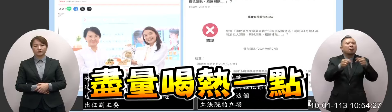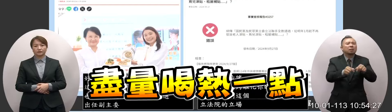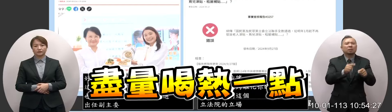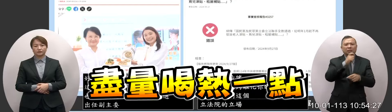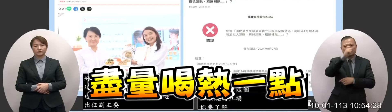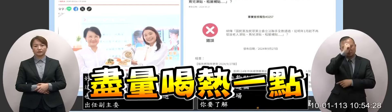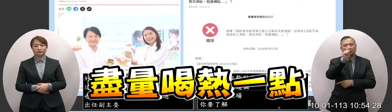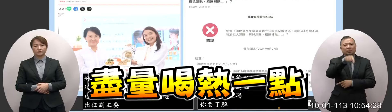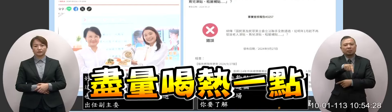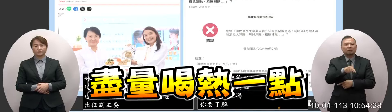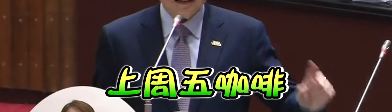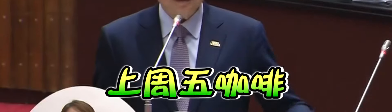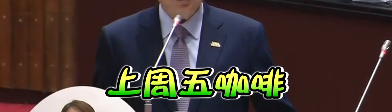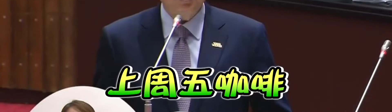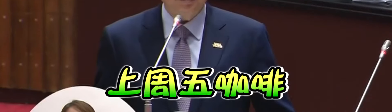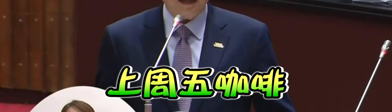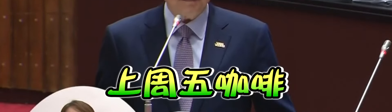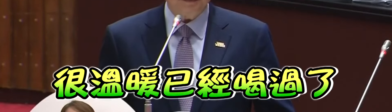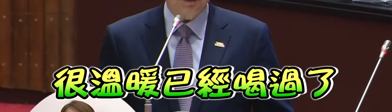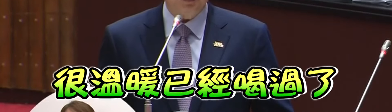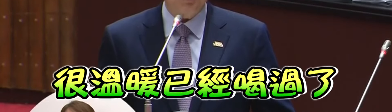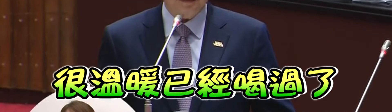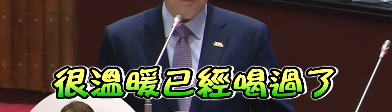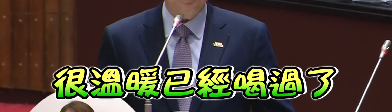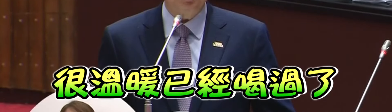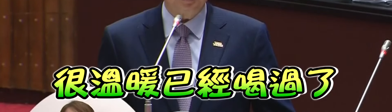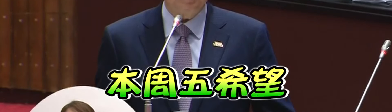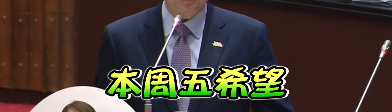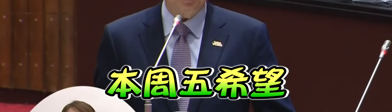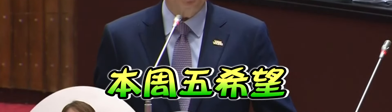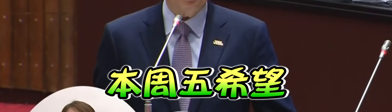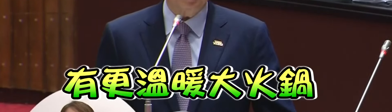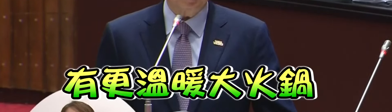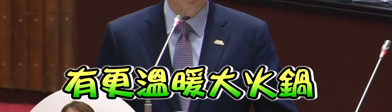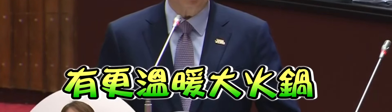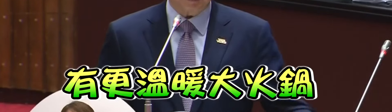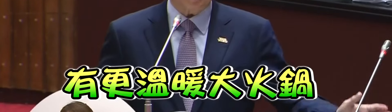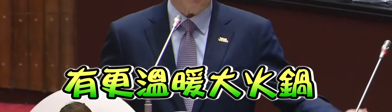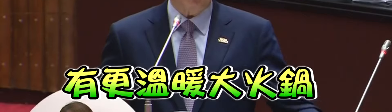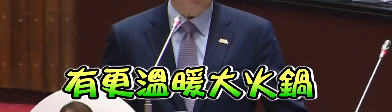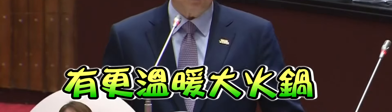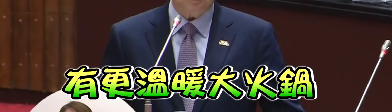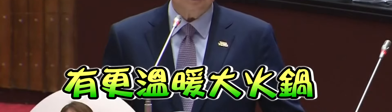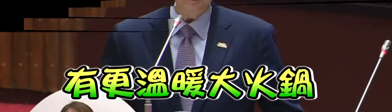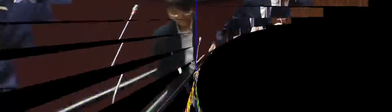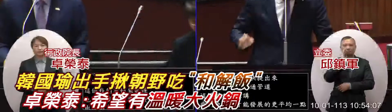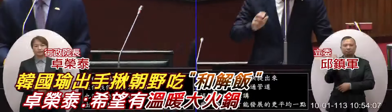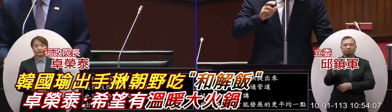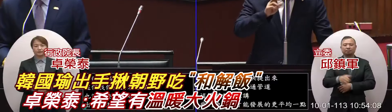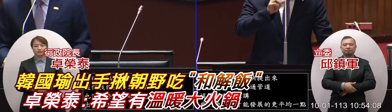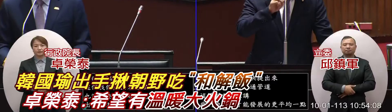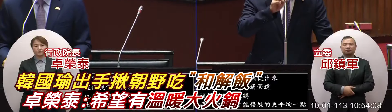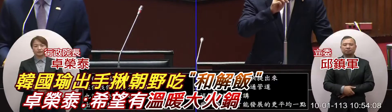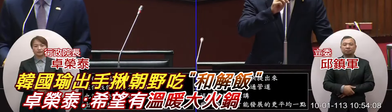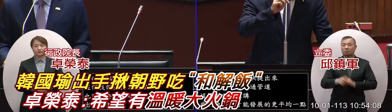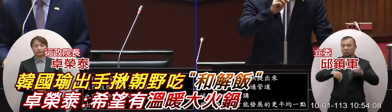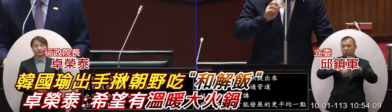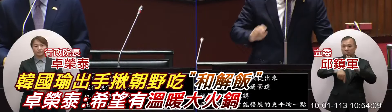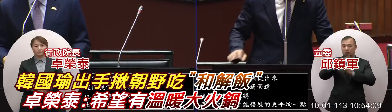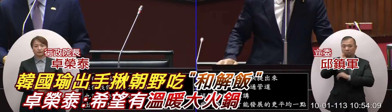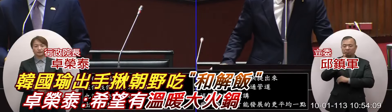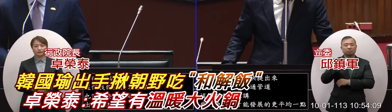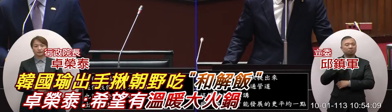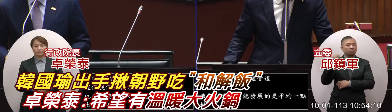尽量喝很热一点，好不好？ 上周五咖啡很温暖，已经喝过了，本周五希望有更温暖的大火锅。 院长，我听说了